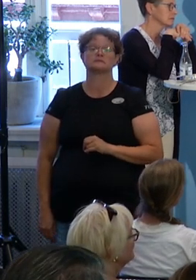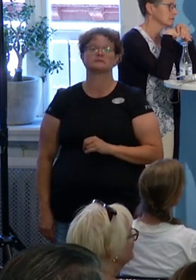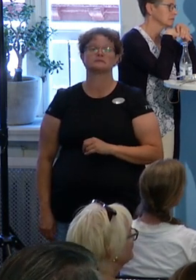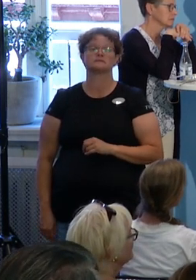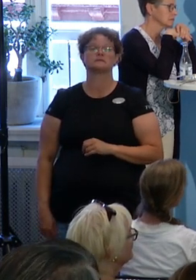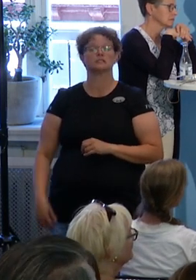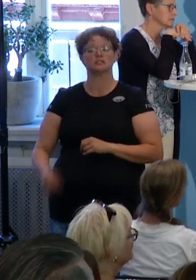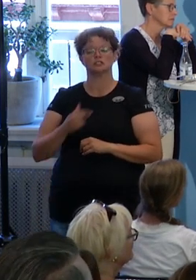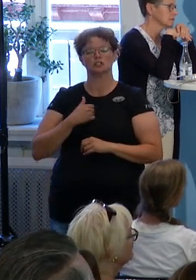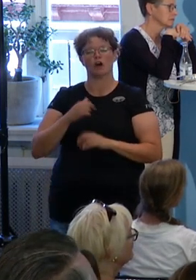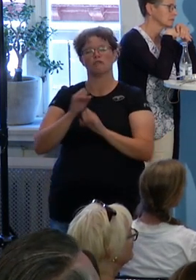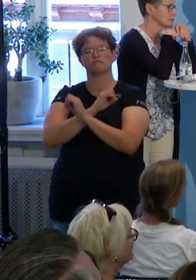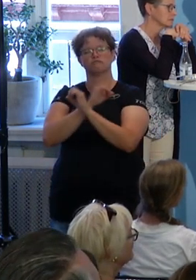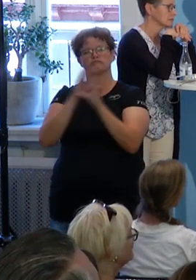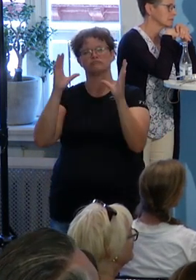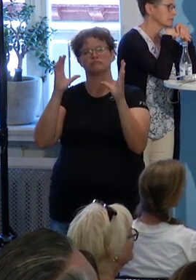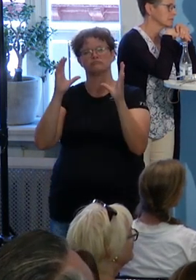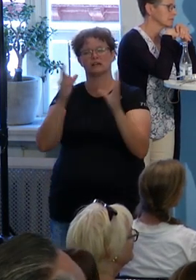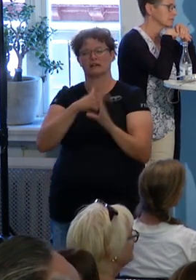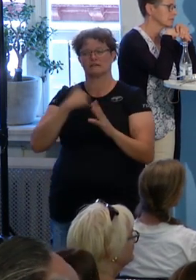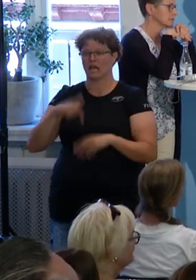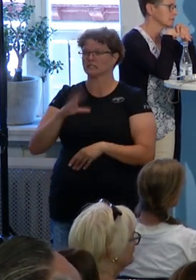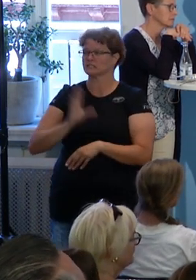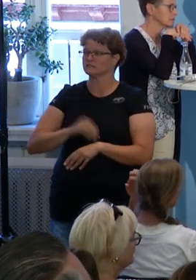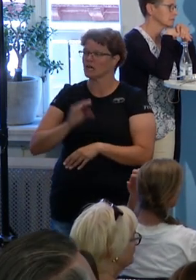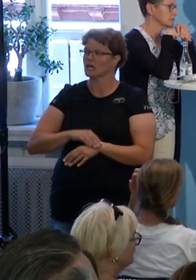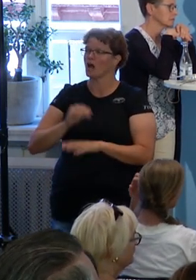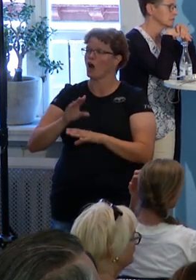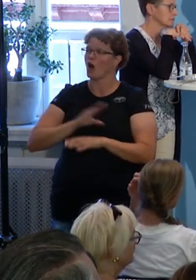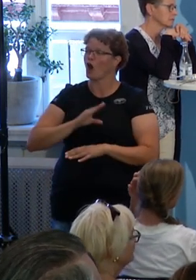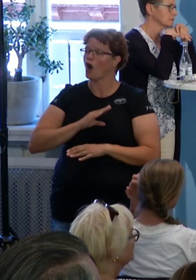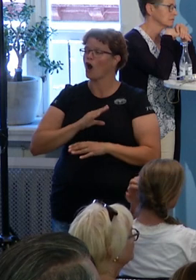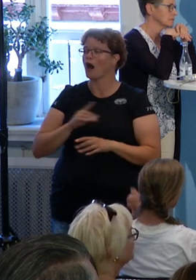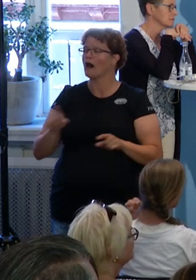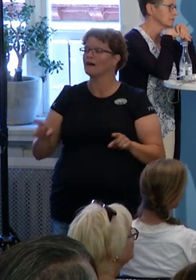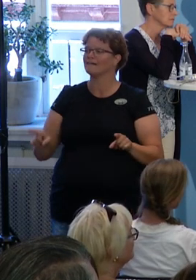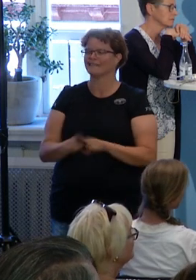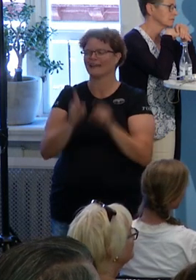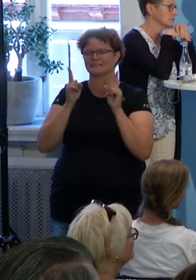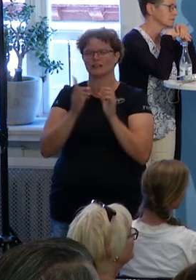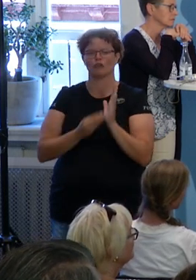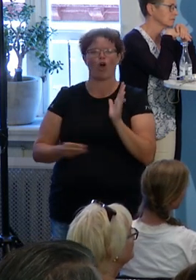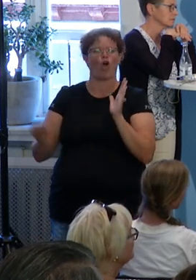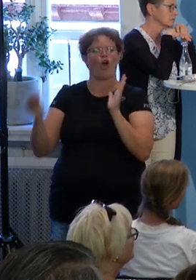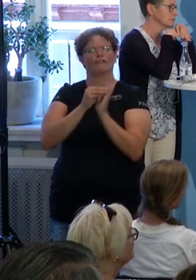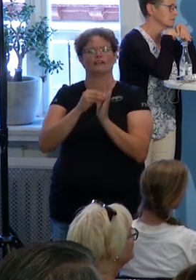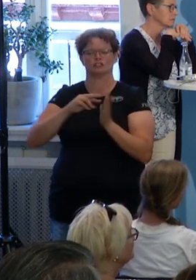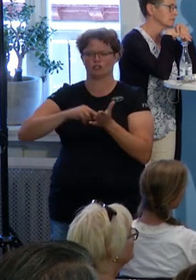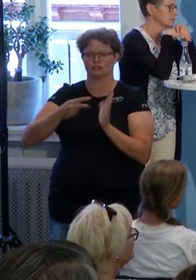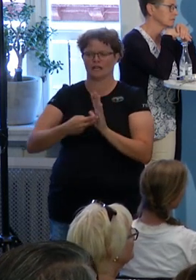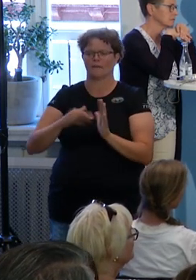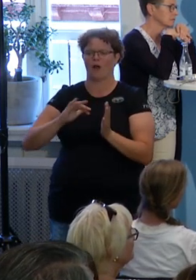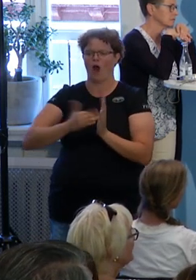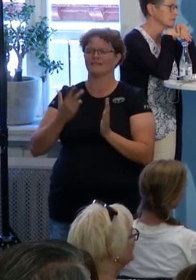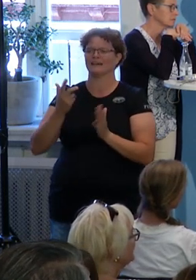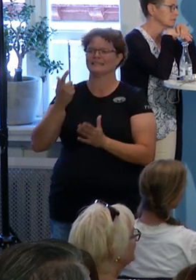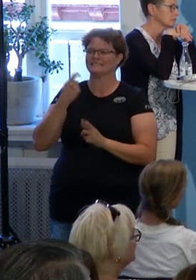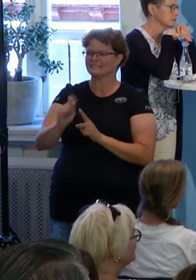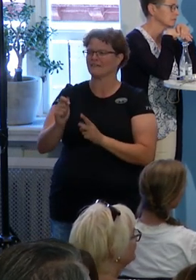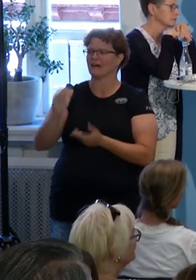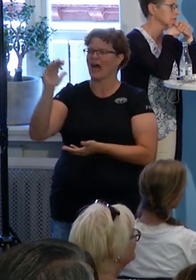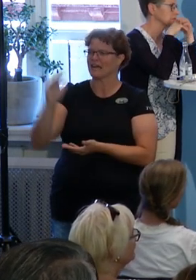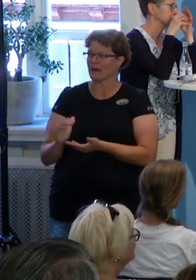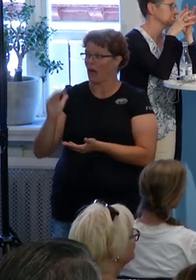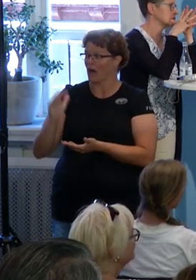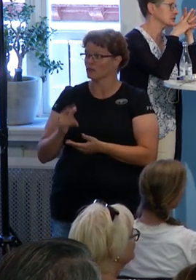Jag har fått bilden att vi i Sverige har ett nästan överdrivet system av straffrabatter. Du nämner här nu att det är